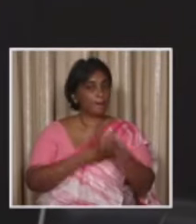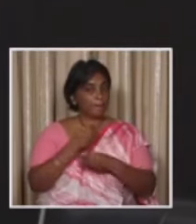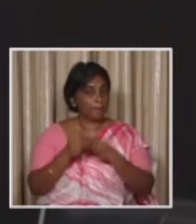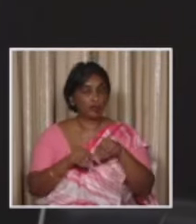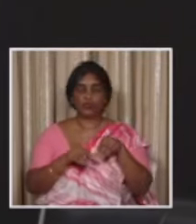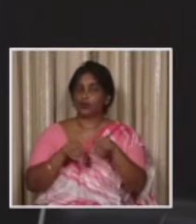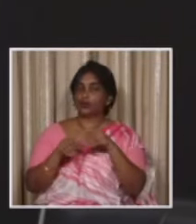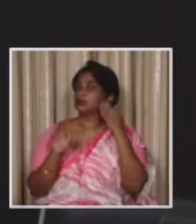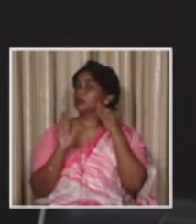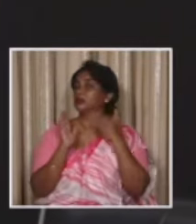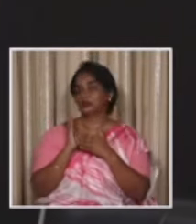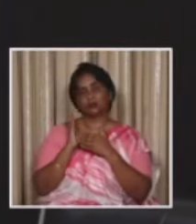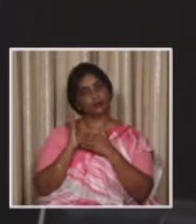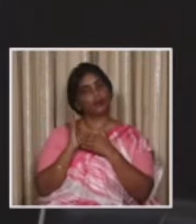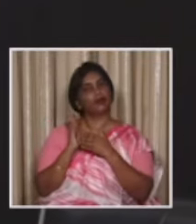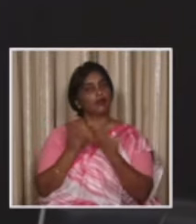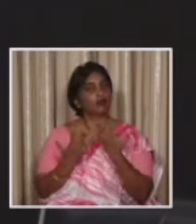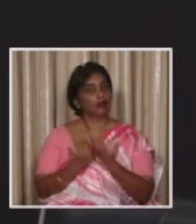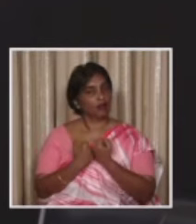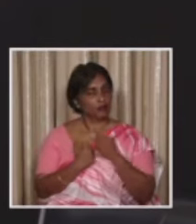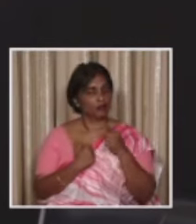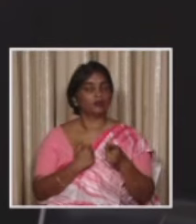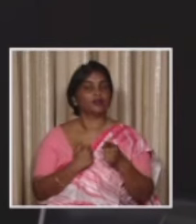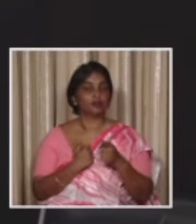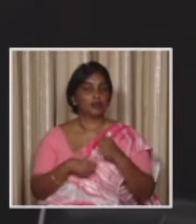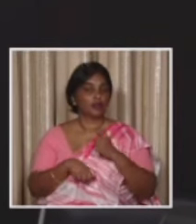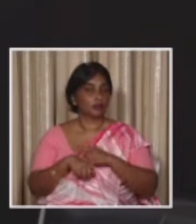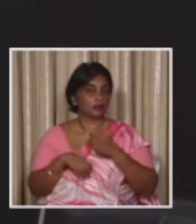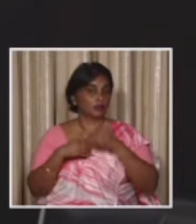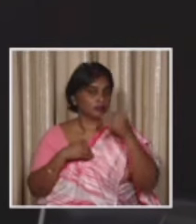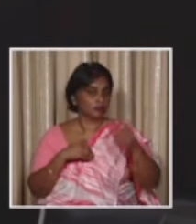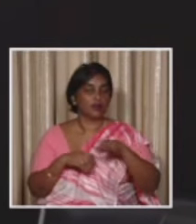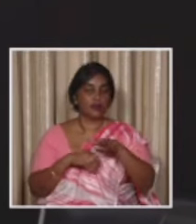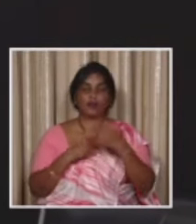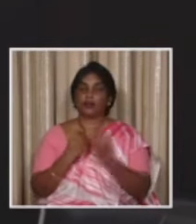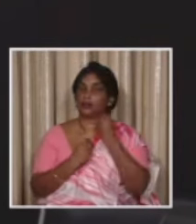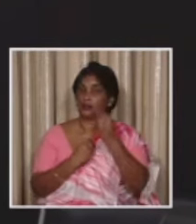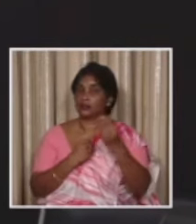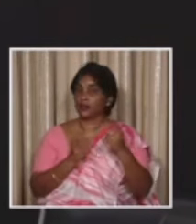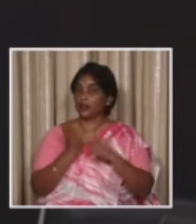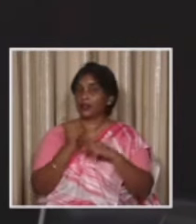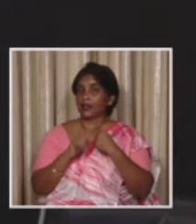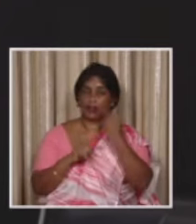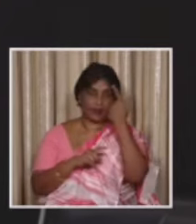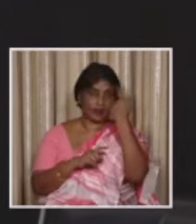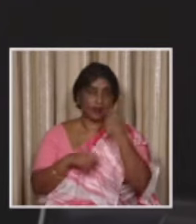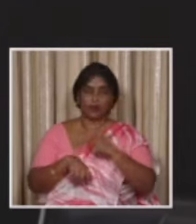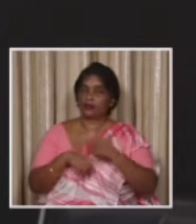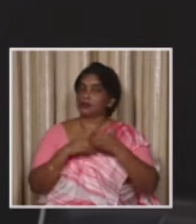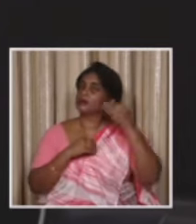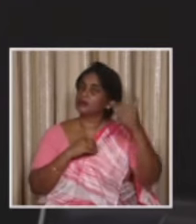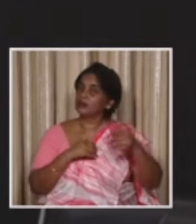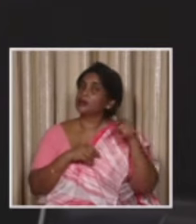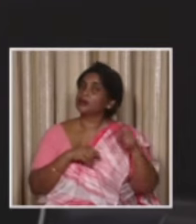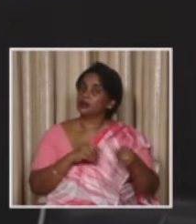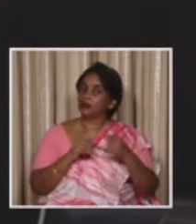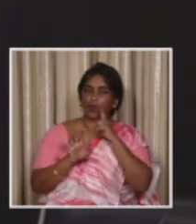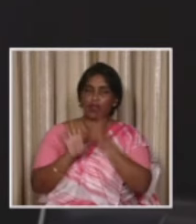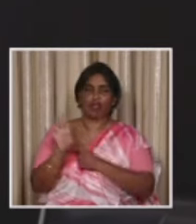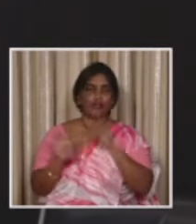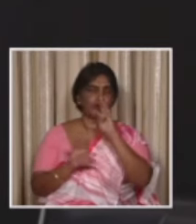කෘෂි කර්මාන්ත සඳහා අවශ්‍ය කරන කාල සීමාව ඉඩම් ලබා දීමේ බදු කාල සීමාව වැඩි කිරීම. මේක තිබ්බේ